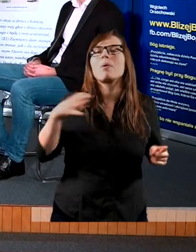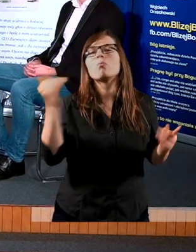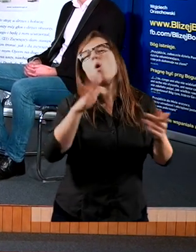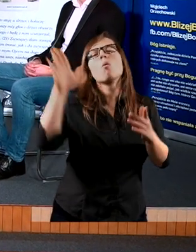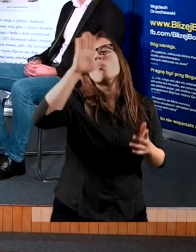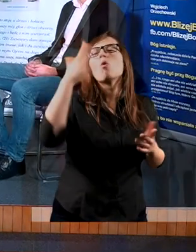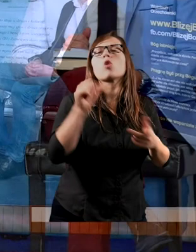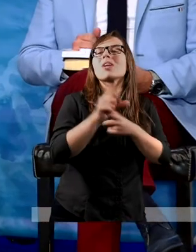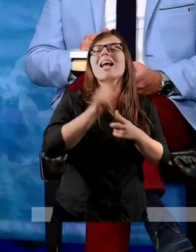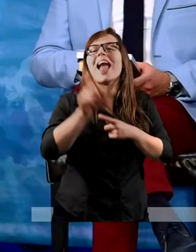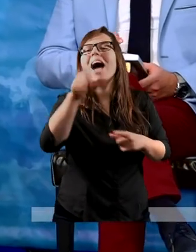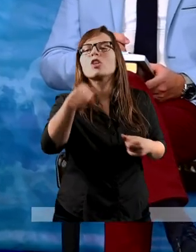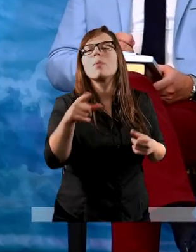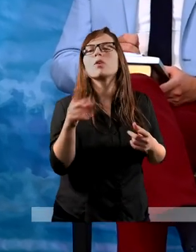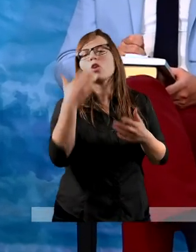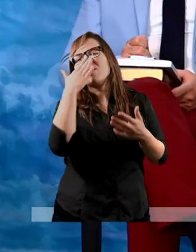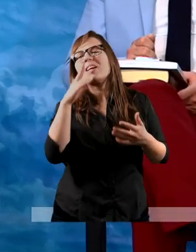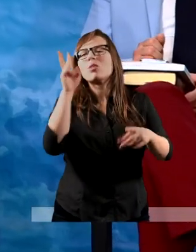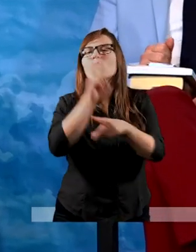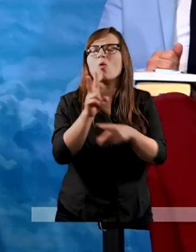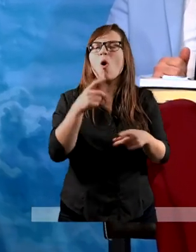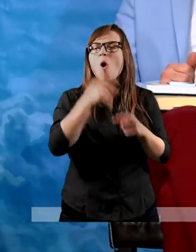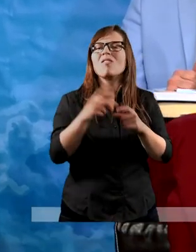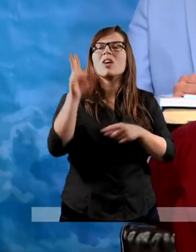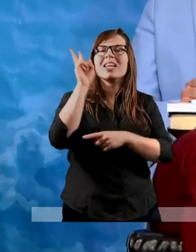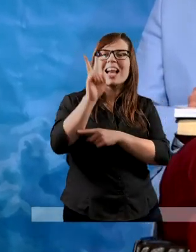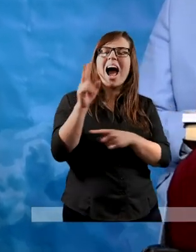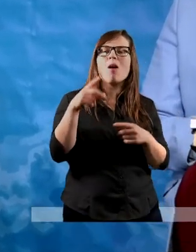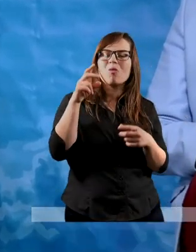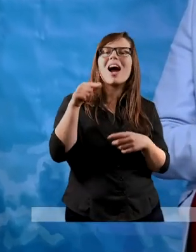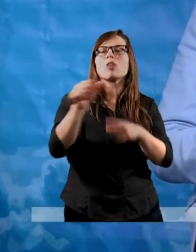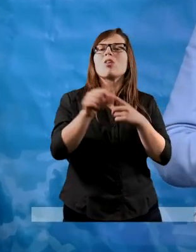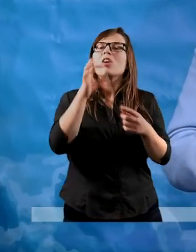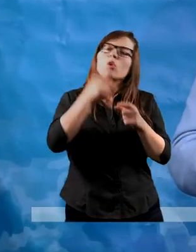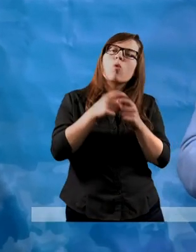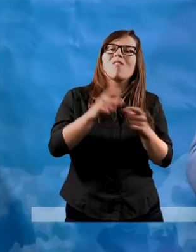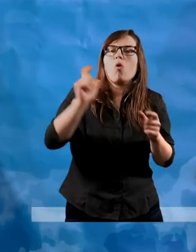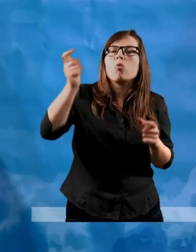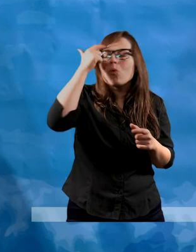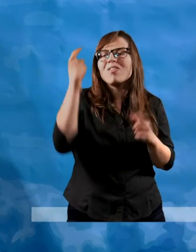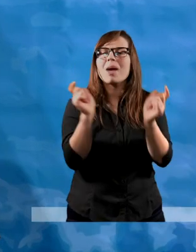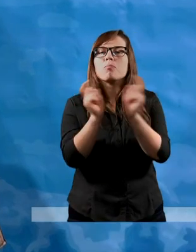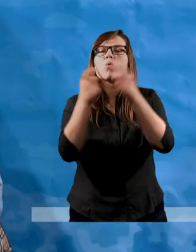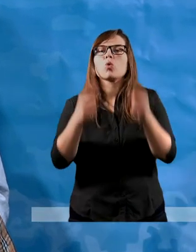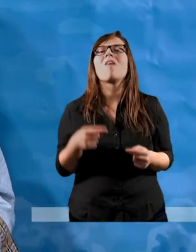coś nie jest dla ciebie, ale to chyba to słowo zaufanie to jest takie słowo klucz w tym wszystkim. Tak mi się wydaje, że